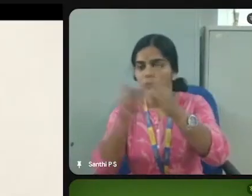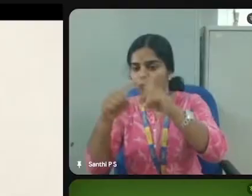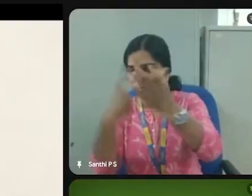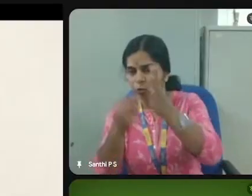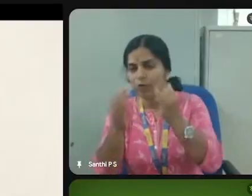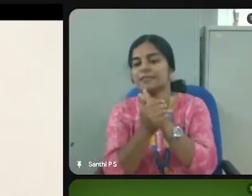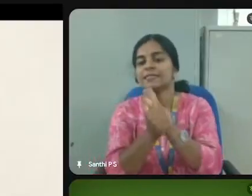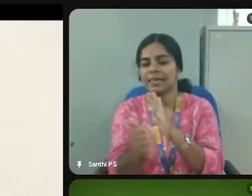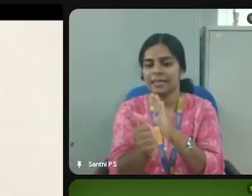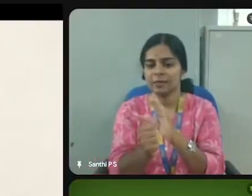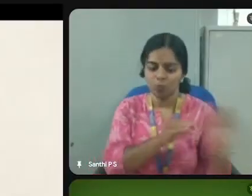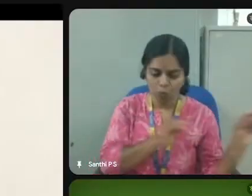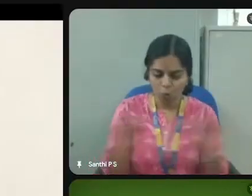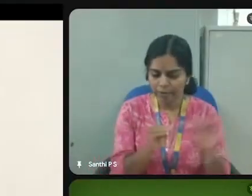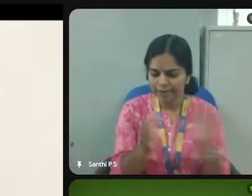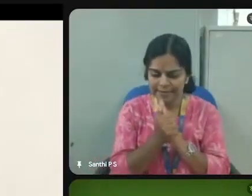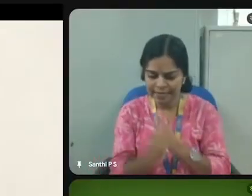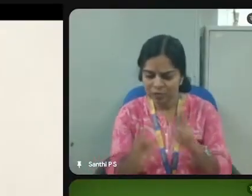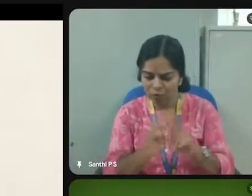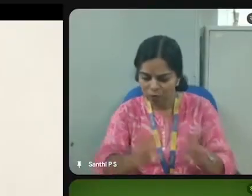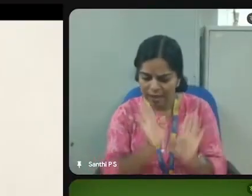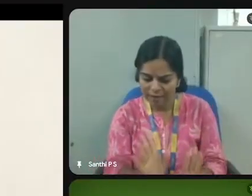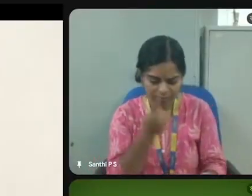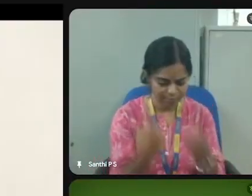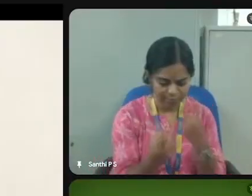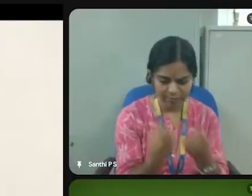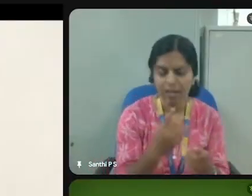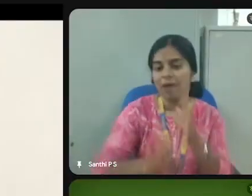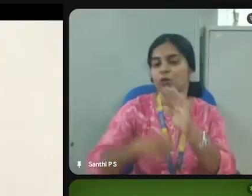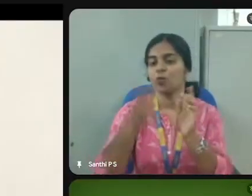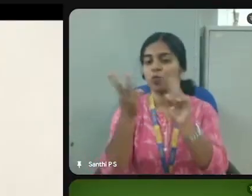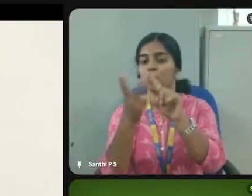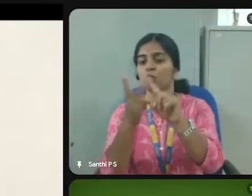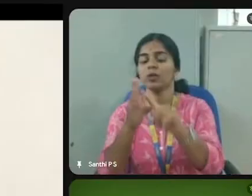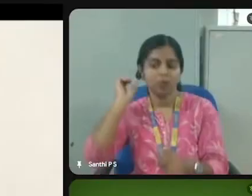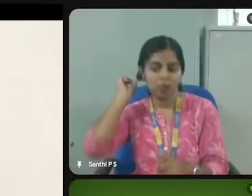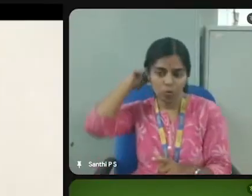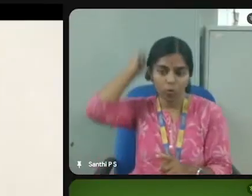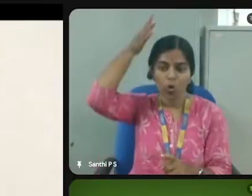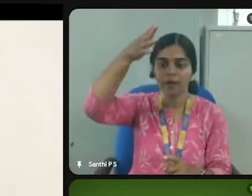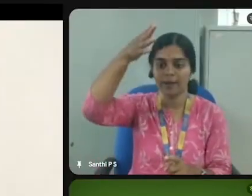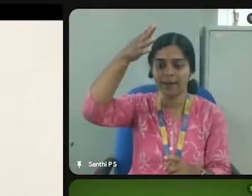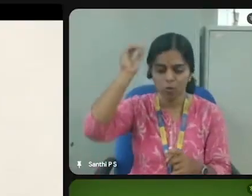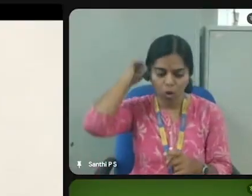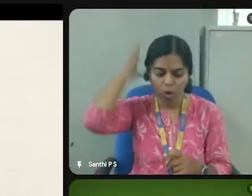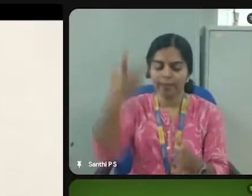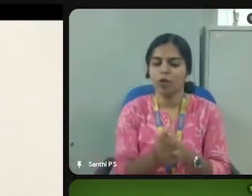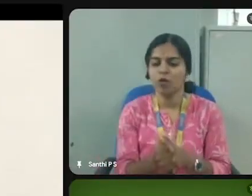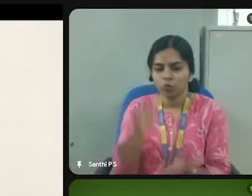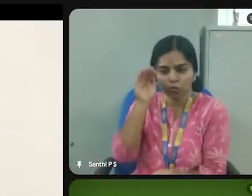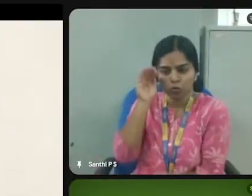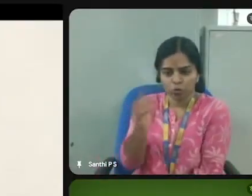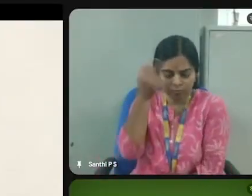കൊടുക്കാം. അതിനുശേഷം നമുക്ക് മൂന്നാമതായിട്ട് കൊടുക്കാൻ പറ്റുന്ന കാര്യങ്ങളാണ് കോഗ്നിറ്റീവ്. കോഗ്നിറ്റീവിന് നമ്മൾ കുട്ടി എങ്ങനെ പ്ലാൻ ചെയ്യണം,